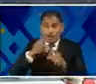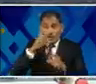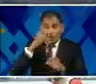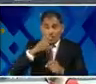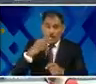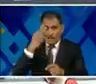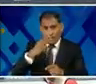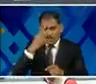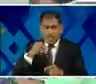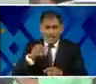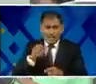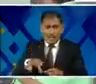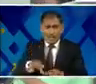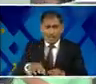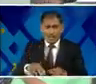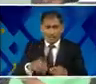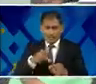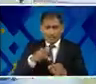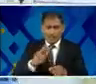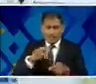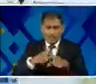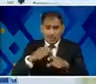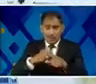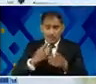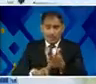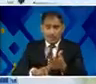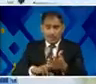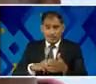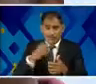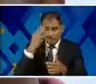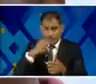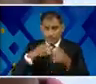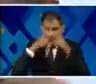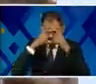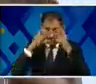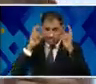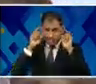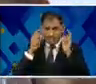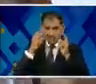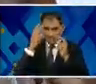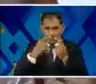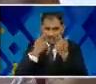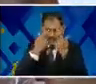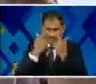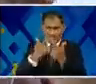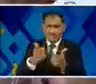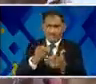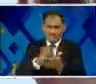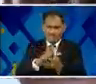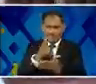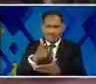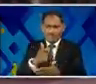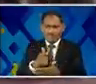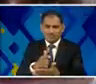കോട്ടയംകാർക്ക് ഇനി ആ പ്രശ്നമില്ല. ബീന സ്റ്റുഡിയോയിലെത്തിയാൽ മാസ്ക് മൂലം മറഞ്ഞുപോയ പാതിമുഖം മാസ്കിൽ തന്നെ പ്രിന്റ് ചെയ്തു